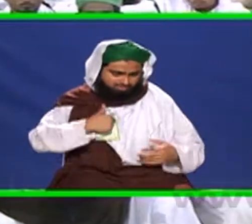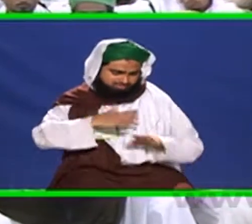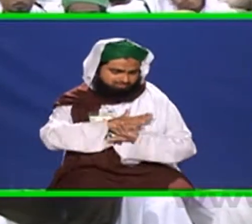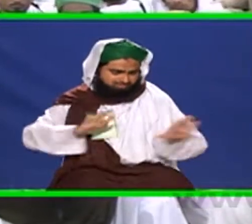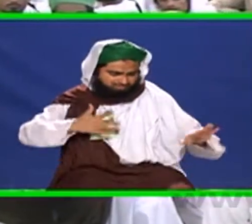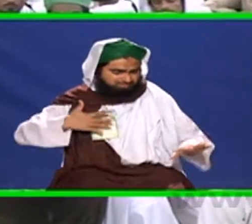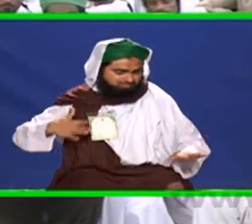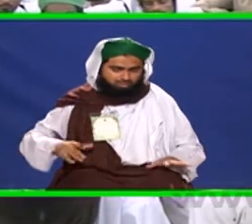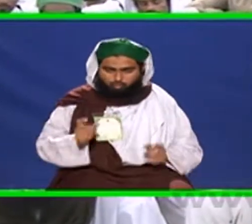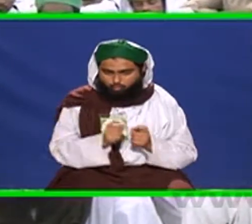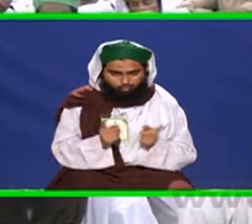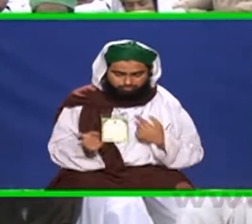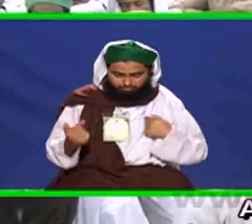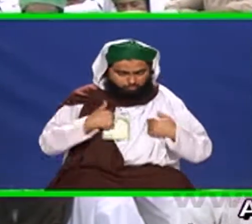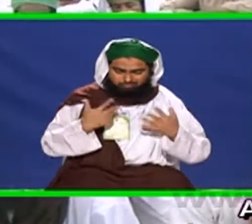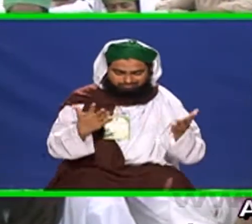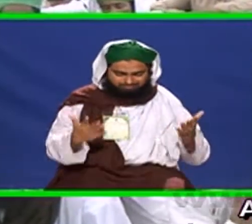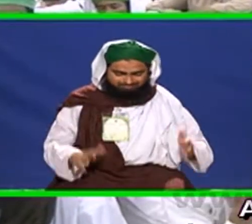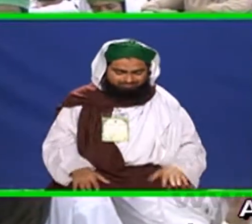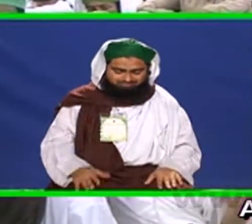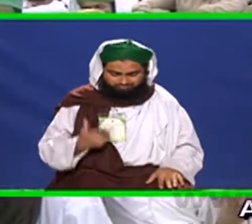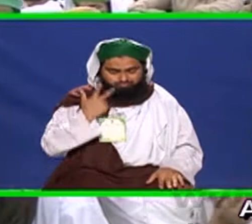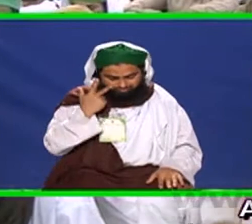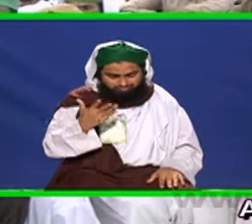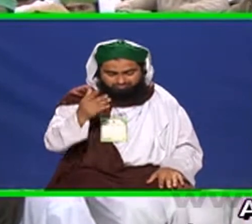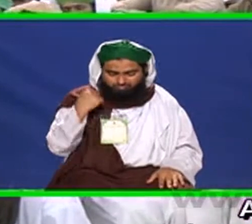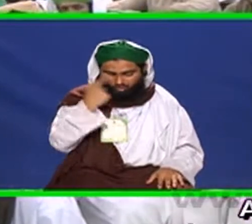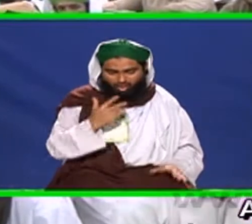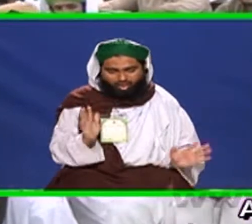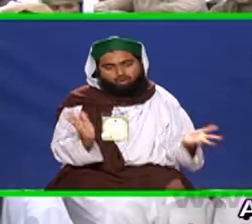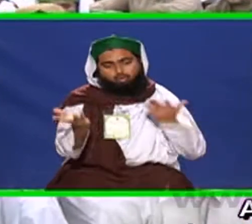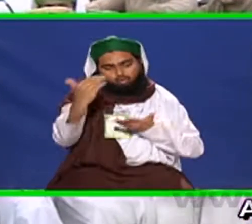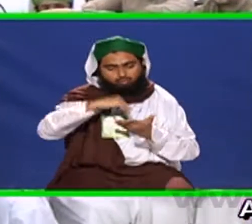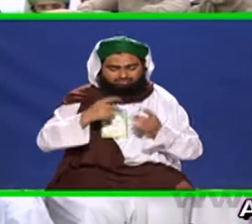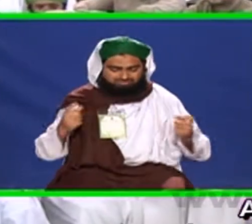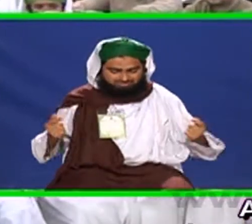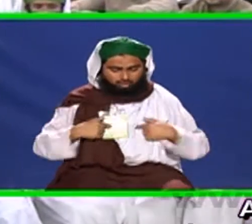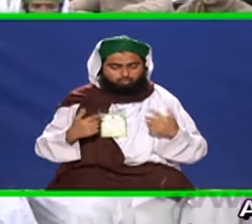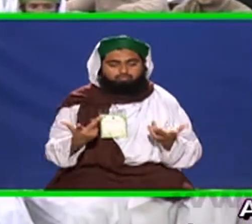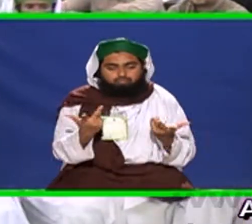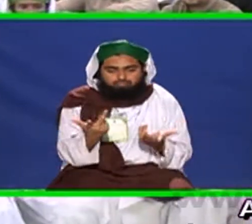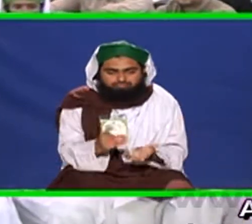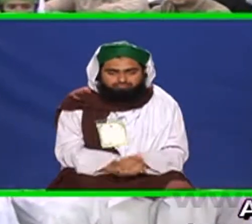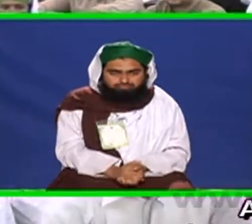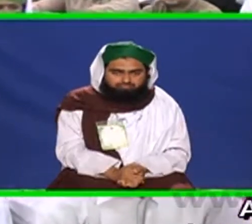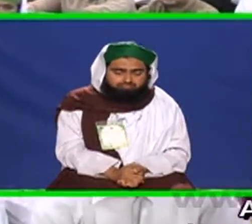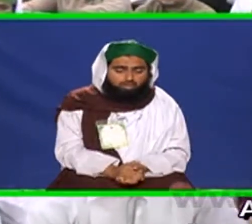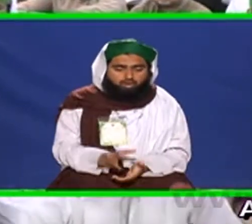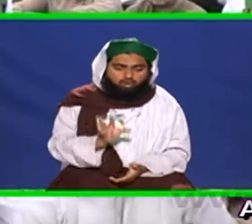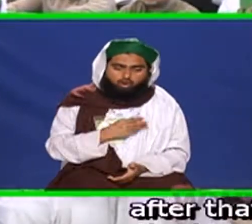ہے. جناب والا وہ مقررہ وقت آیا تو گھوڑے کو ایک مزے کی گرما گرمائی